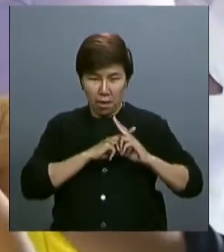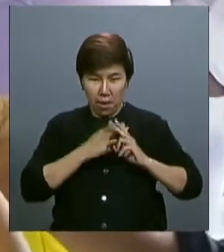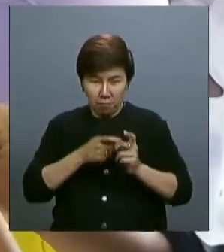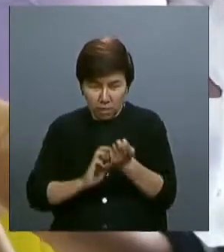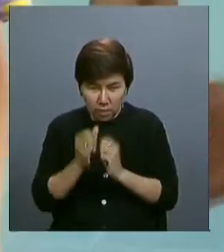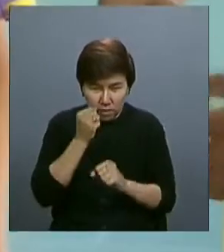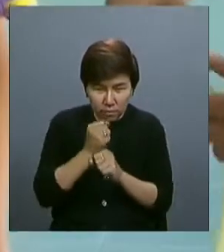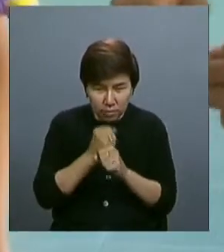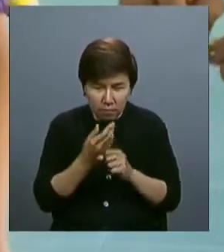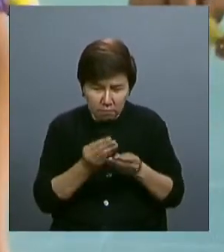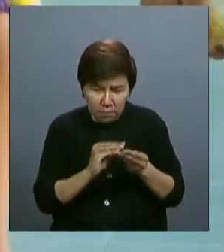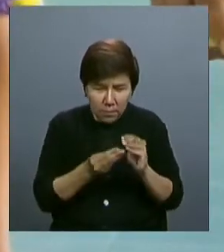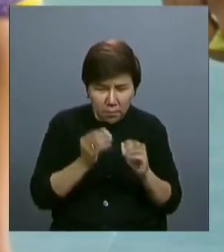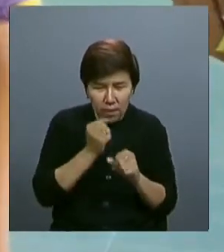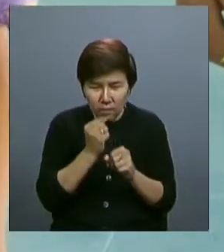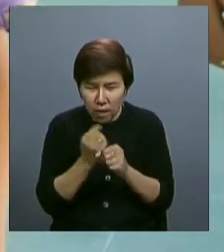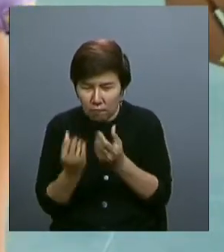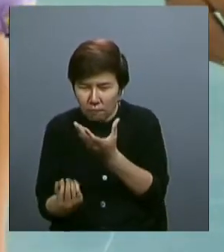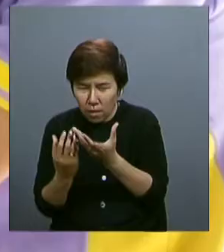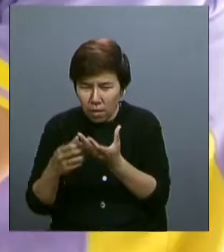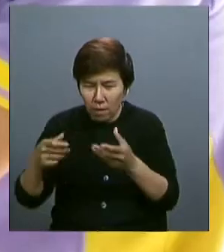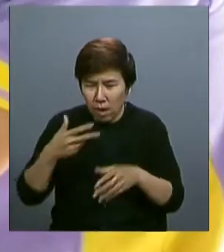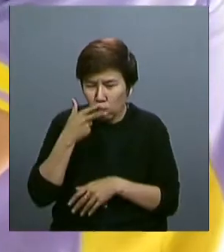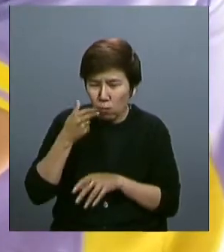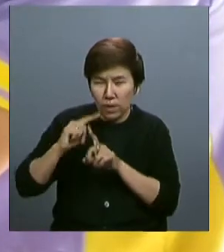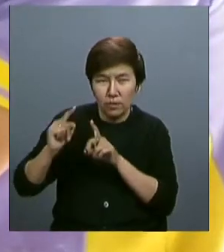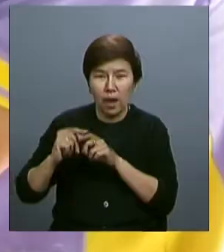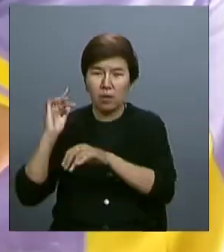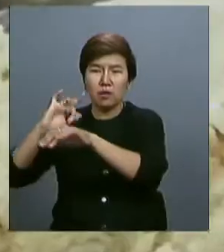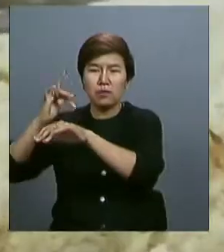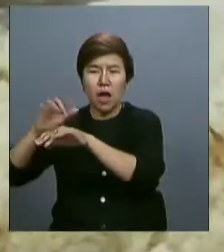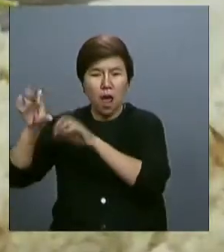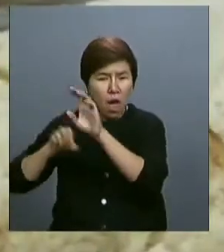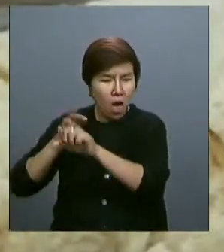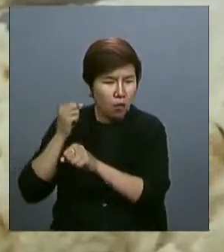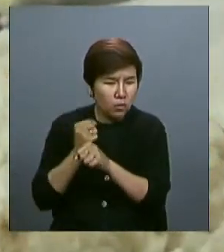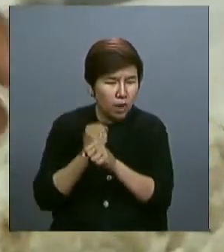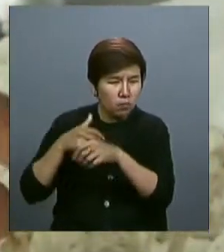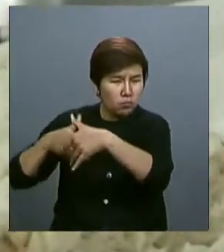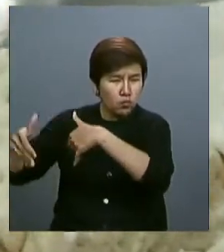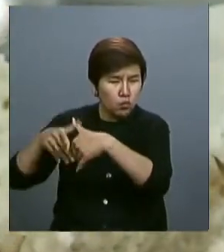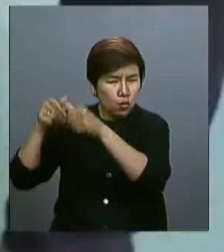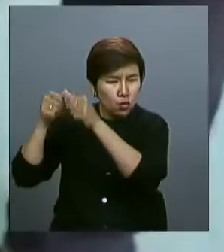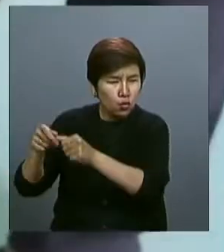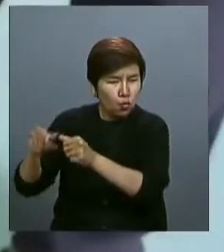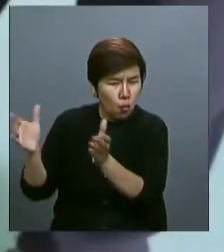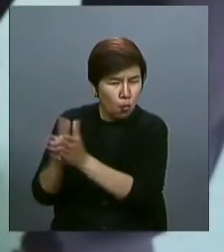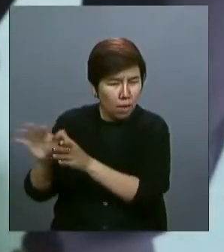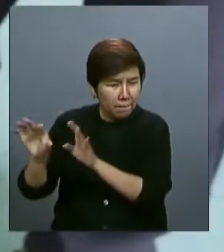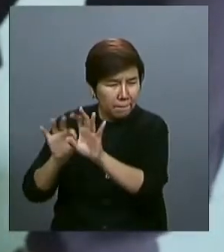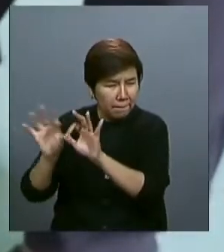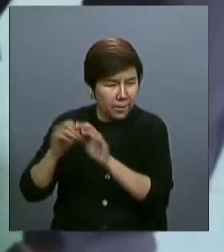ได้เรียนรู้สูตรในการทำขนมพื้นบ้านที่ใช้วัสดุจากธรรมชาติในชุมชนที่ตนเองอาศัยอยู่และพวกเราท